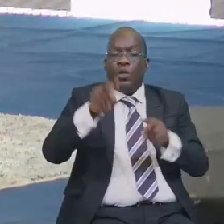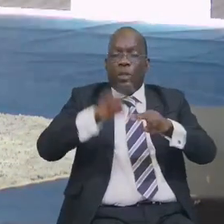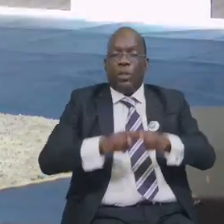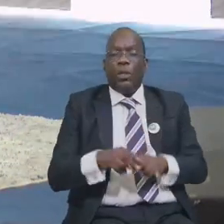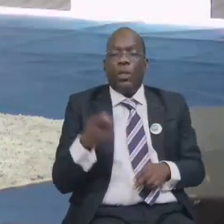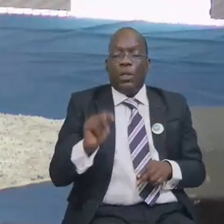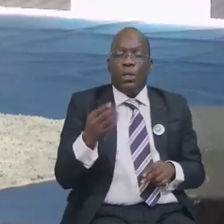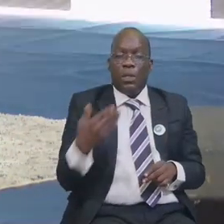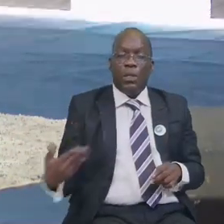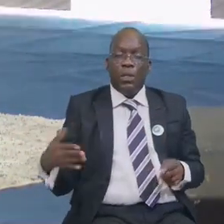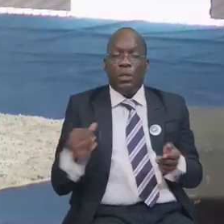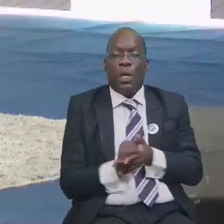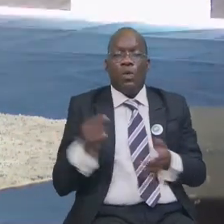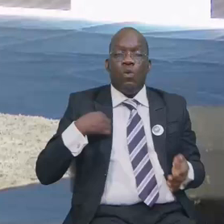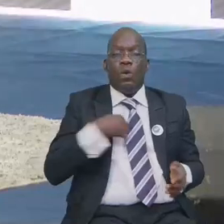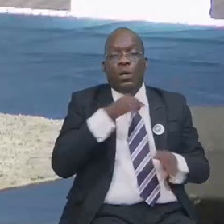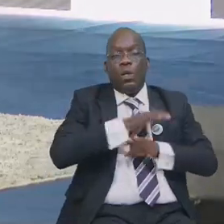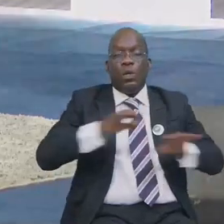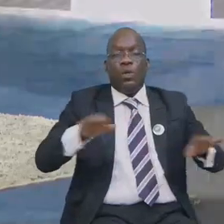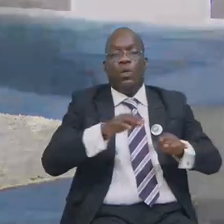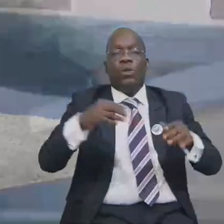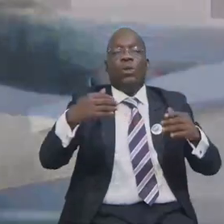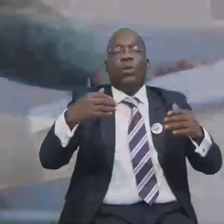Ce que nous ne ressentons pas, nous possédons.